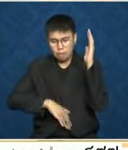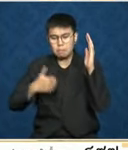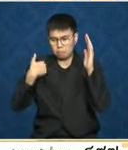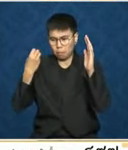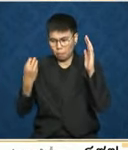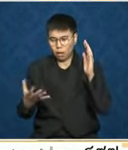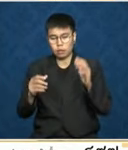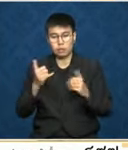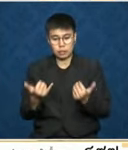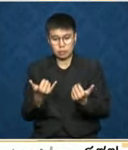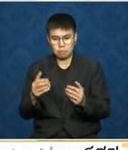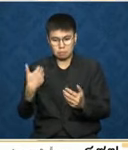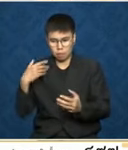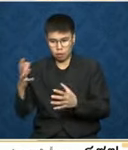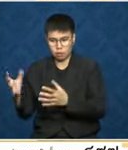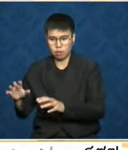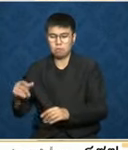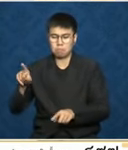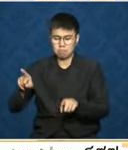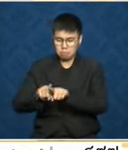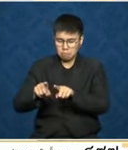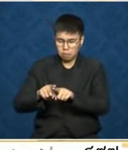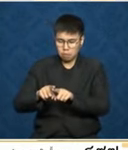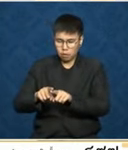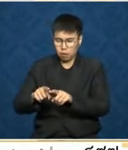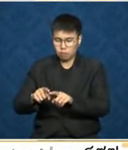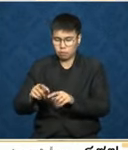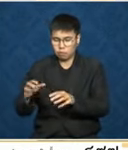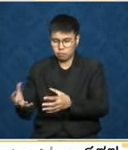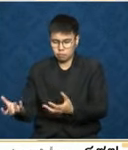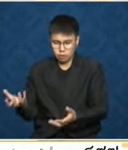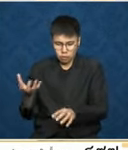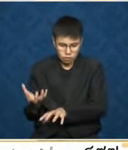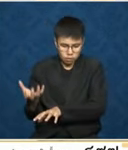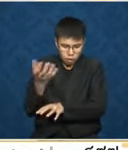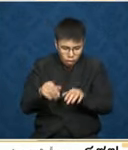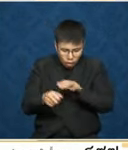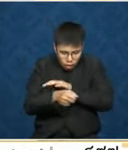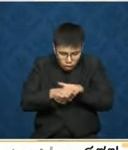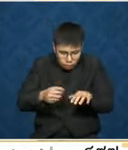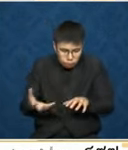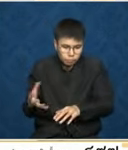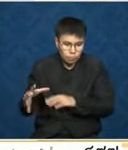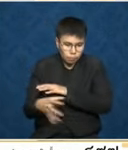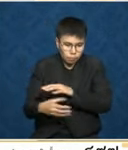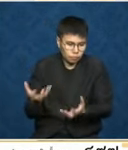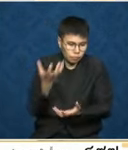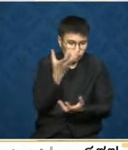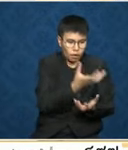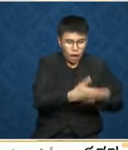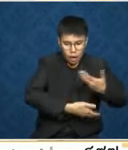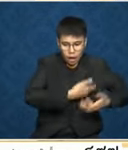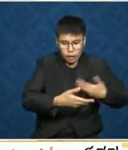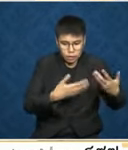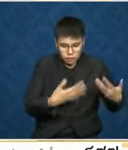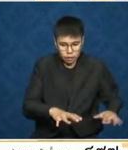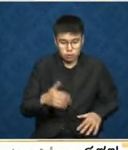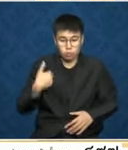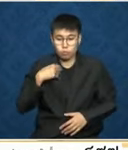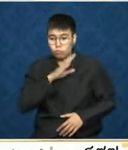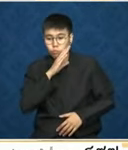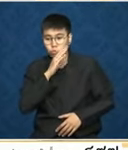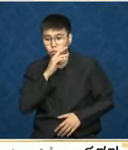มาทำให้ยางพาราในประเทศราคาตกต่ำถ้าสกัดยางพาลาเถื่อนได้นี่ราคาจะเพิ่มมากกว่านี้